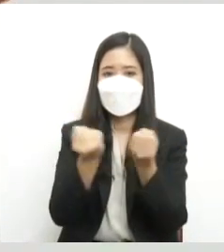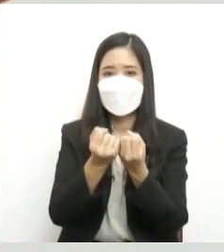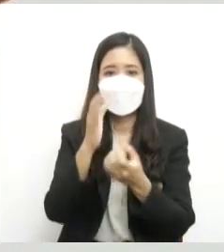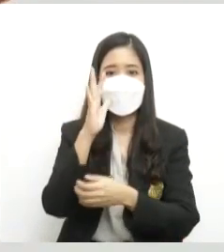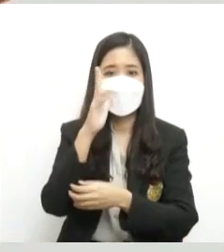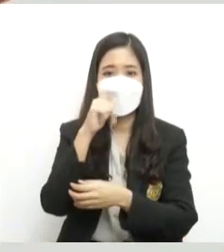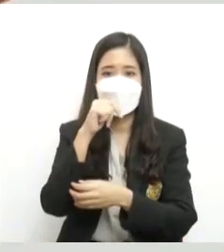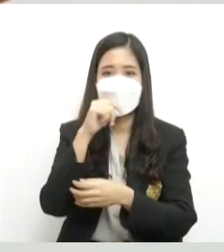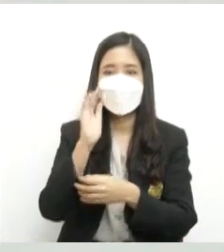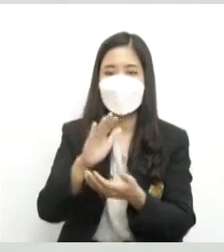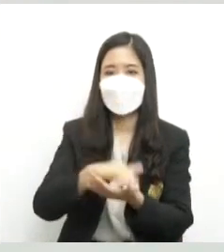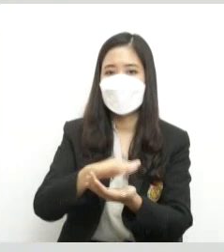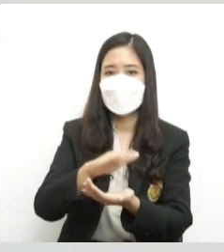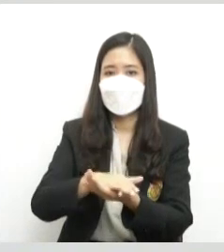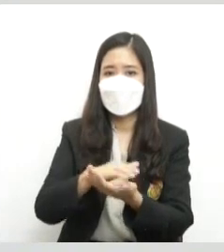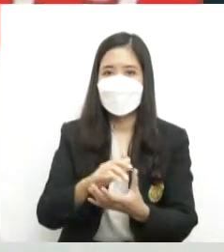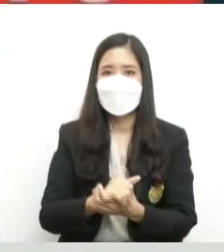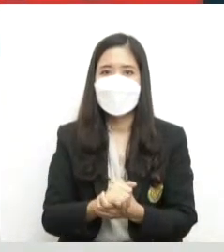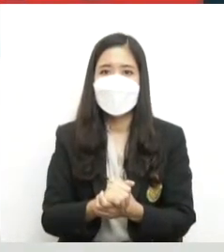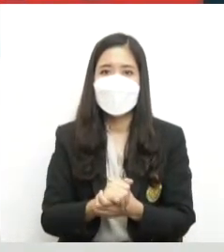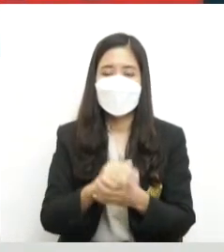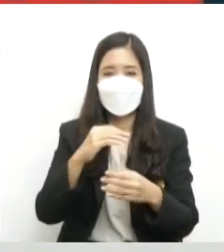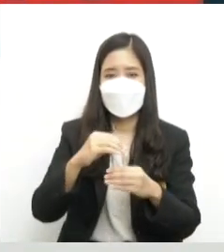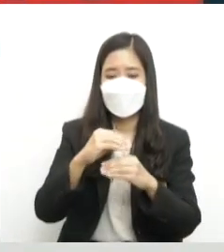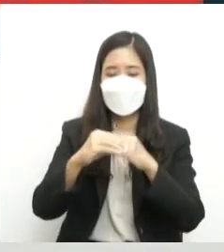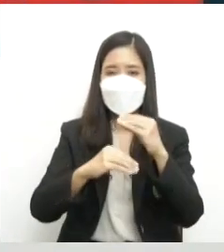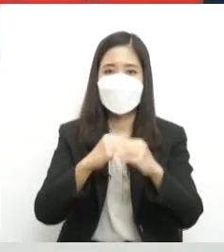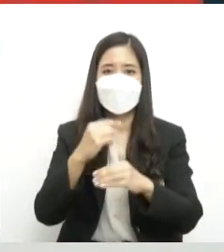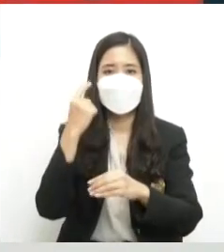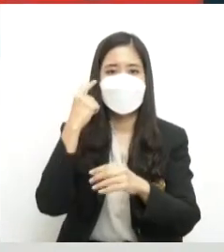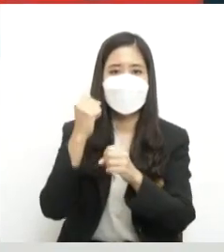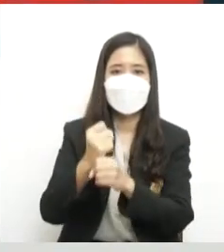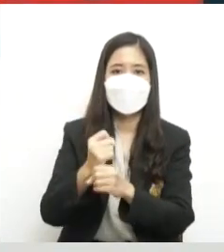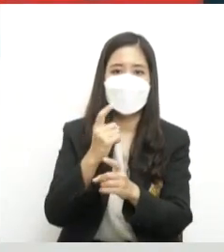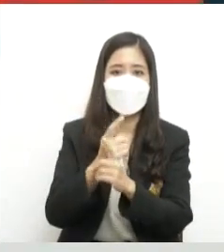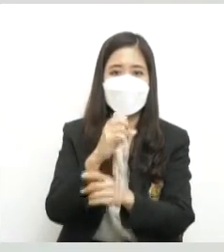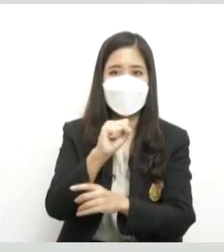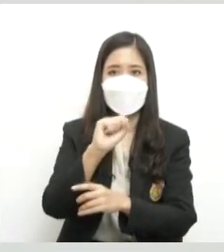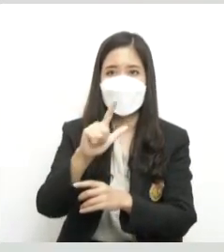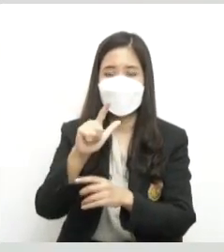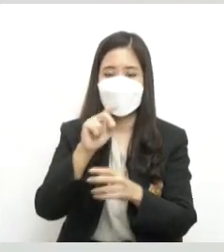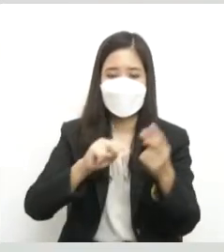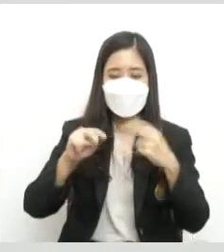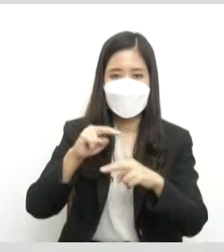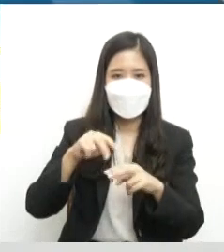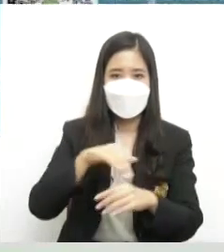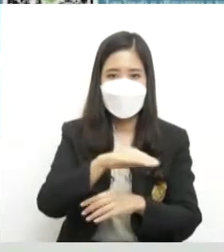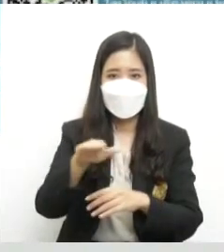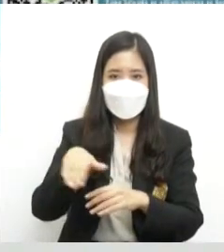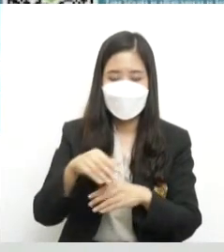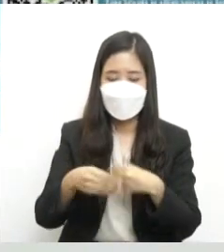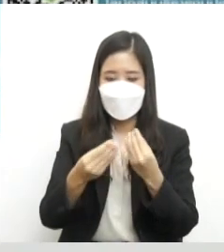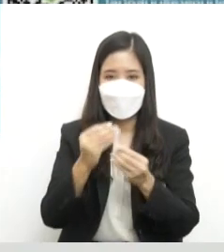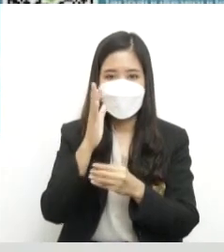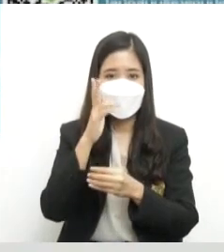ติราษฎร์วิทยาลัยจัดตั้งโครงการ SLV Careเปิดระดมทุนจากหลายช่องทางเช่นผู้ปกครอง